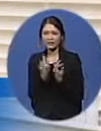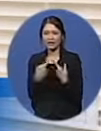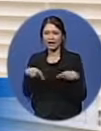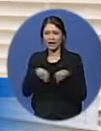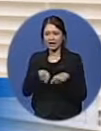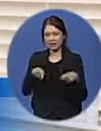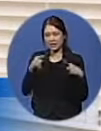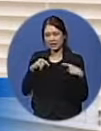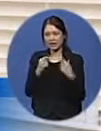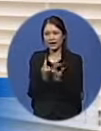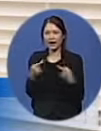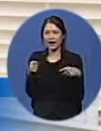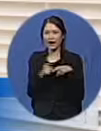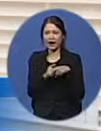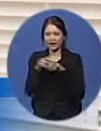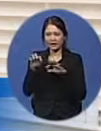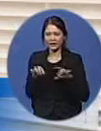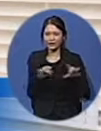합주도 해보고